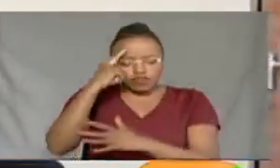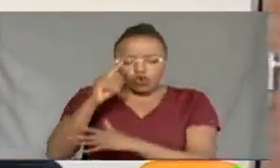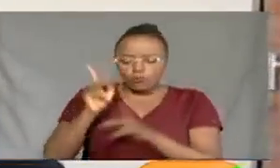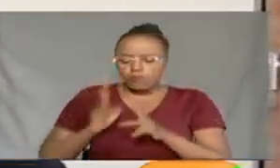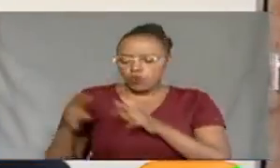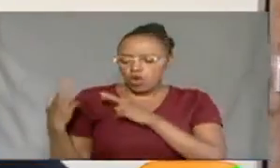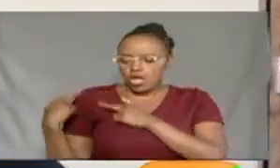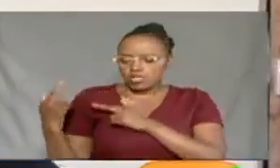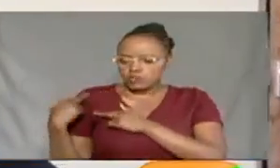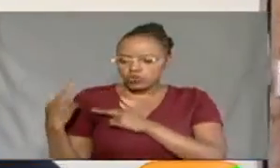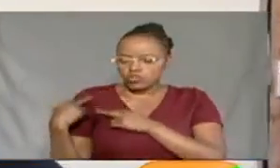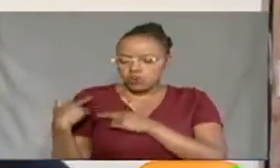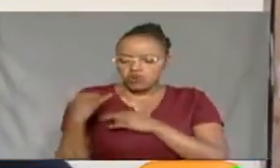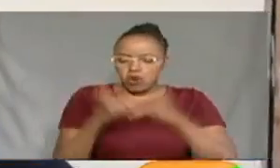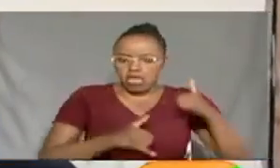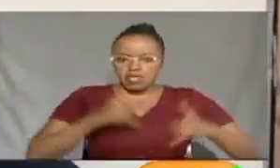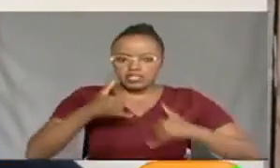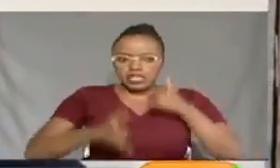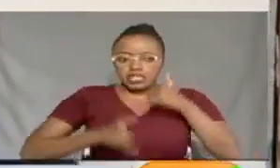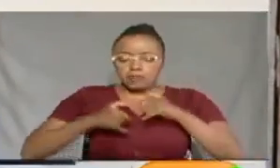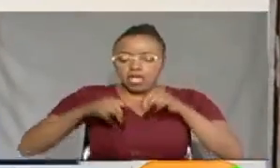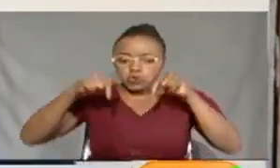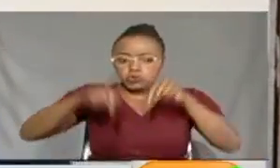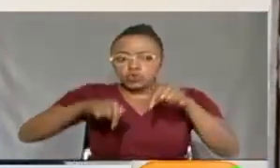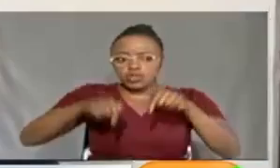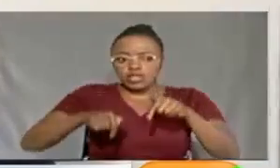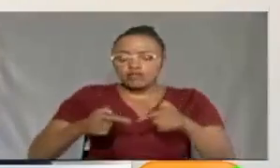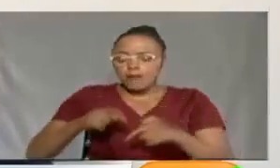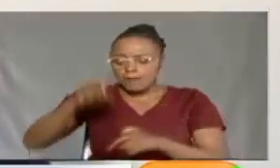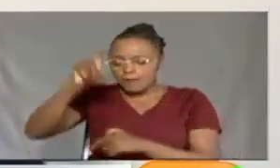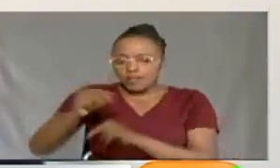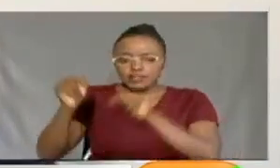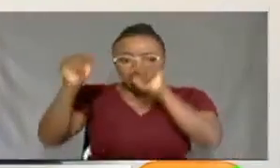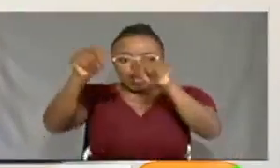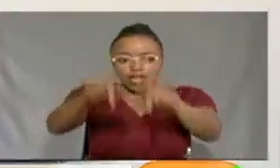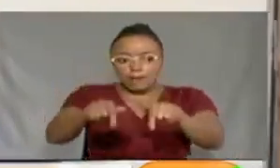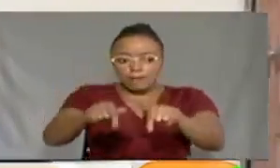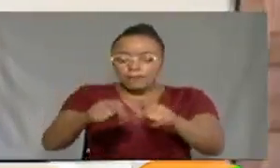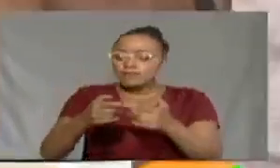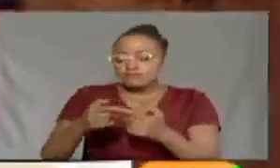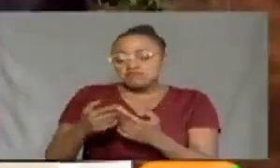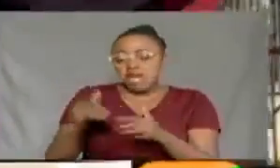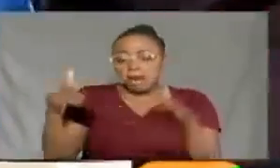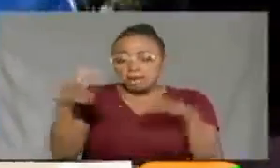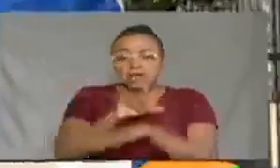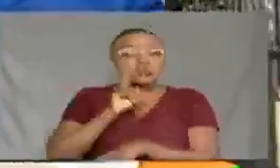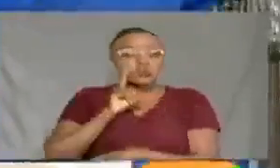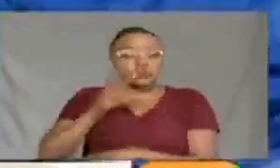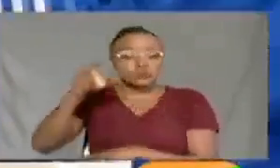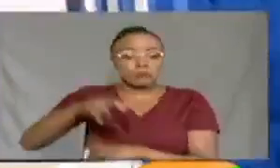ngoma. Mpaka wa leo nikasema mpaka nifike hapa. Hata masisi nitaenda.